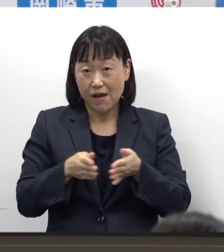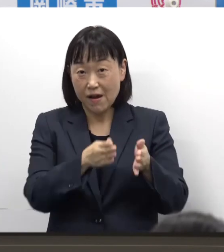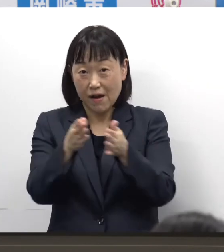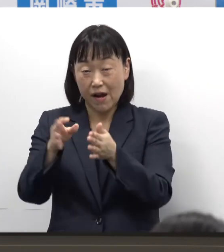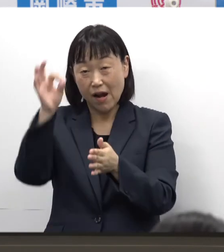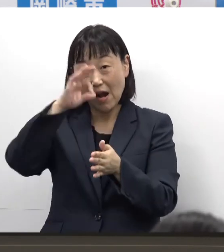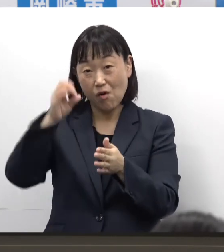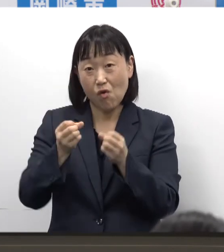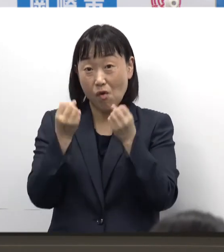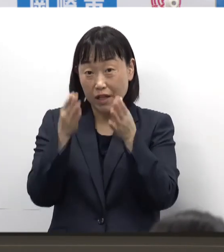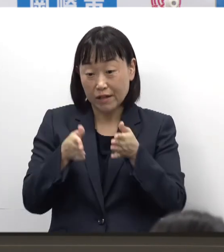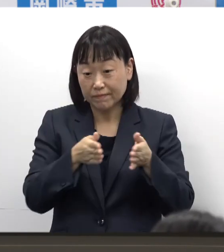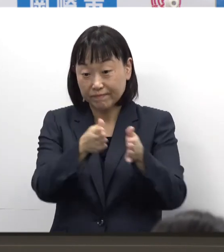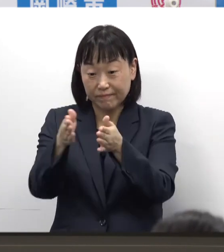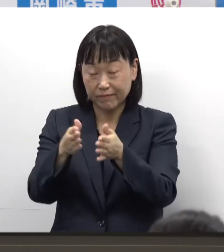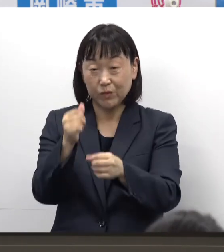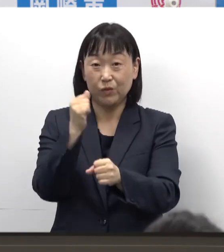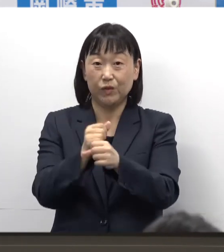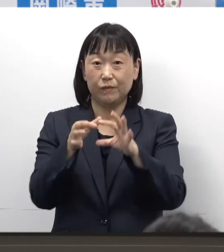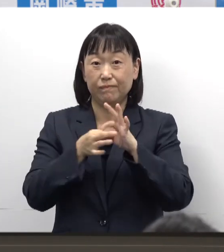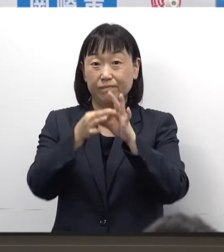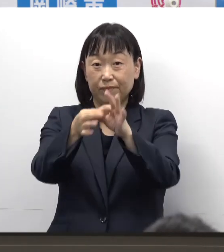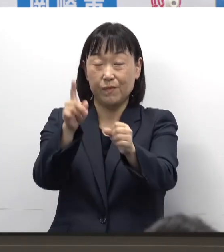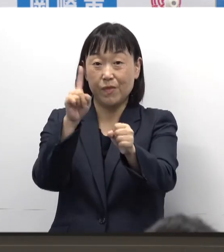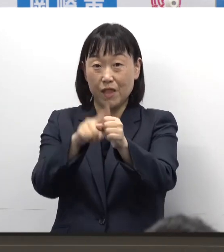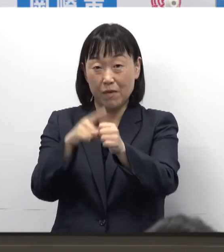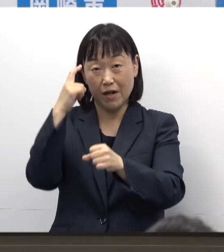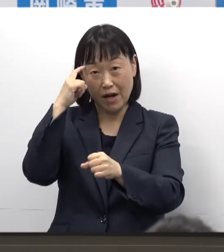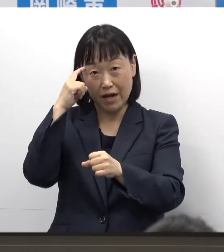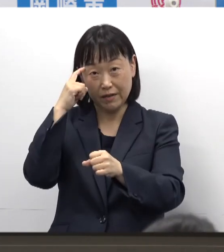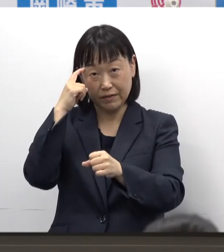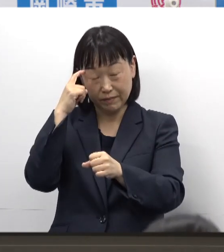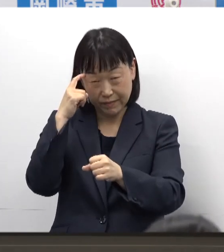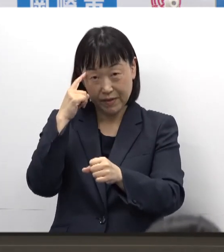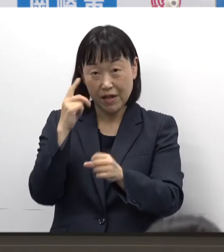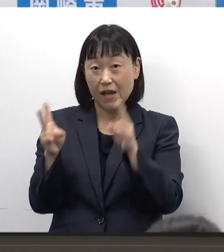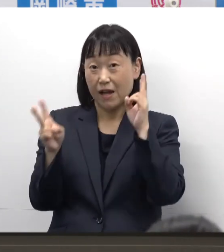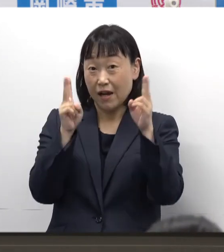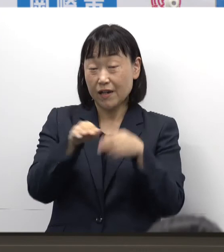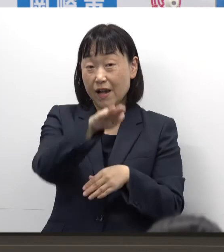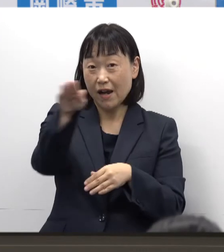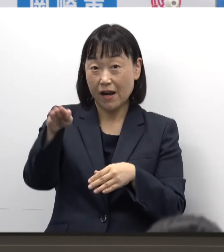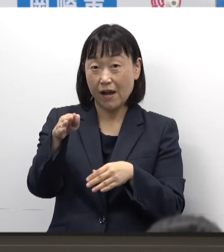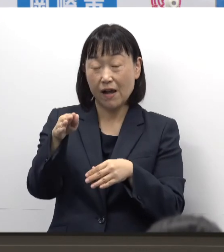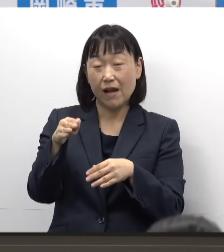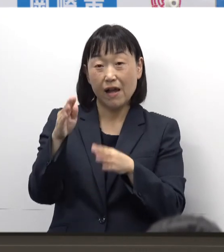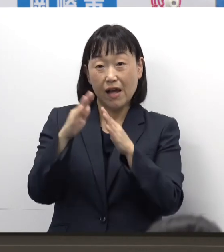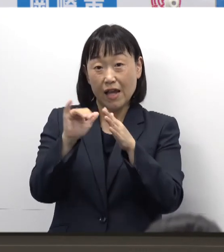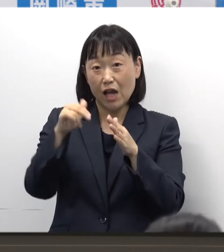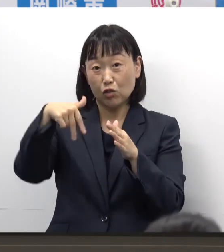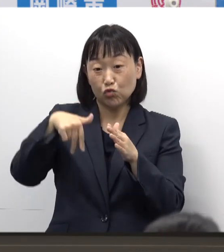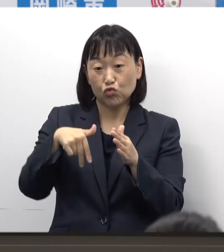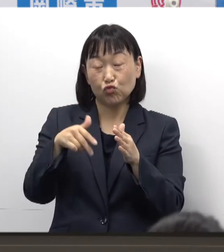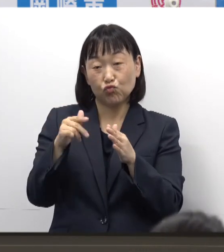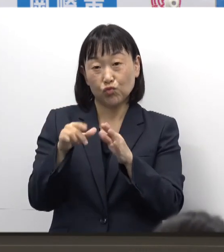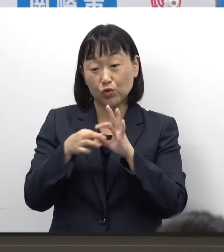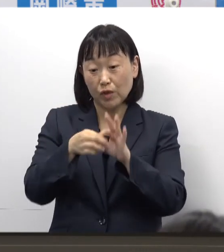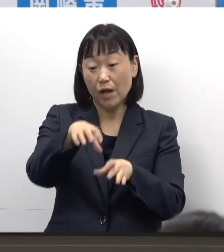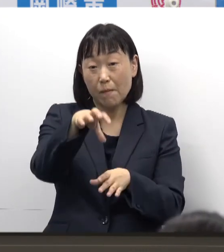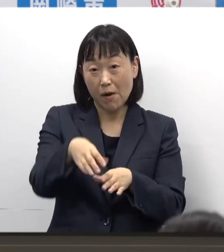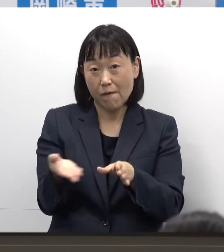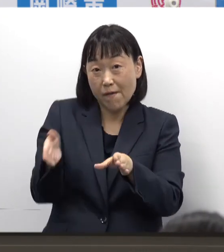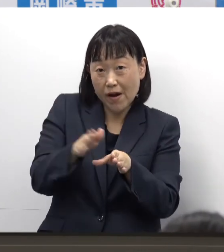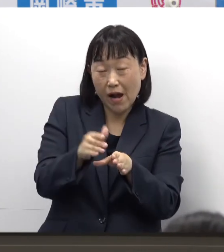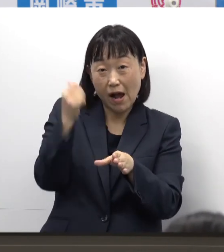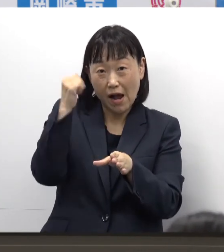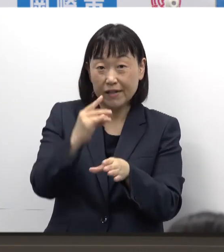次につなげる事業でもあります市内の4小事業者から家康公の新たなスポットを入れた旅行商品の